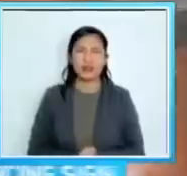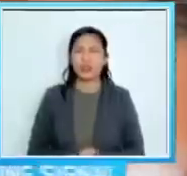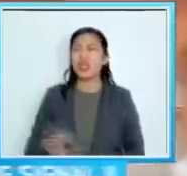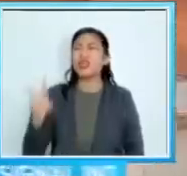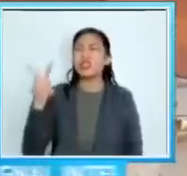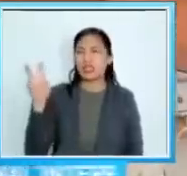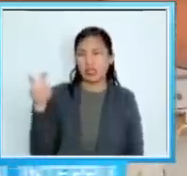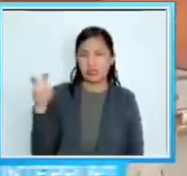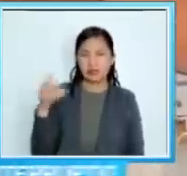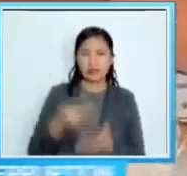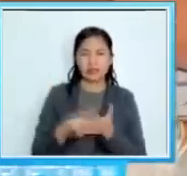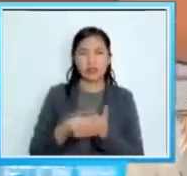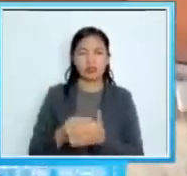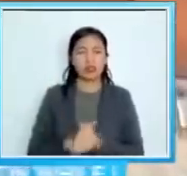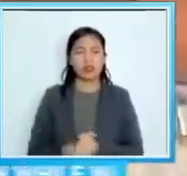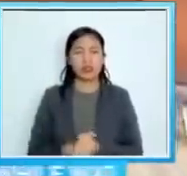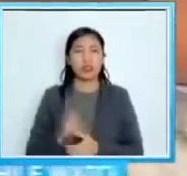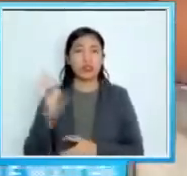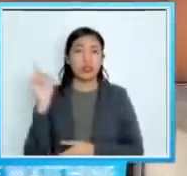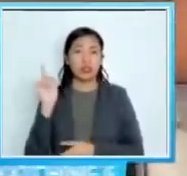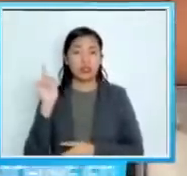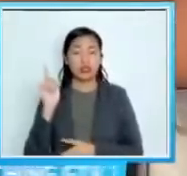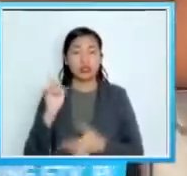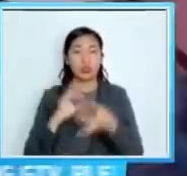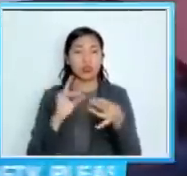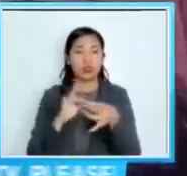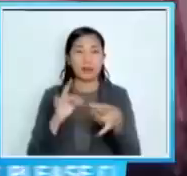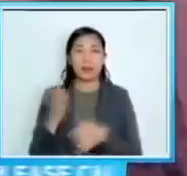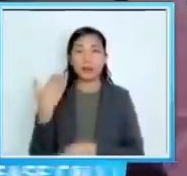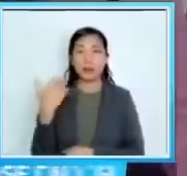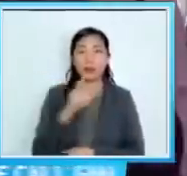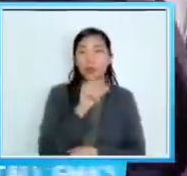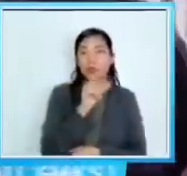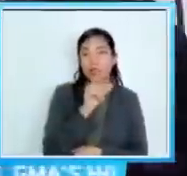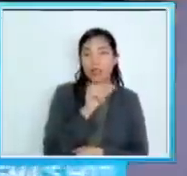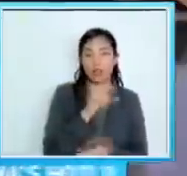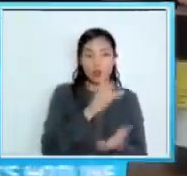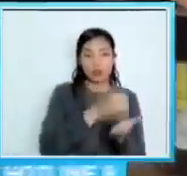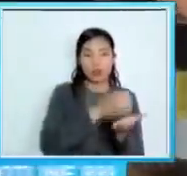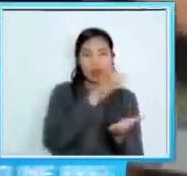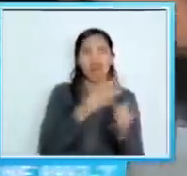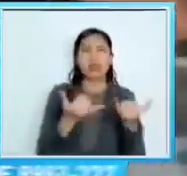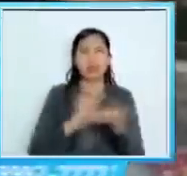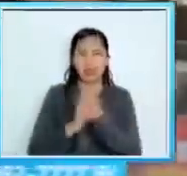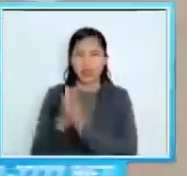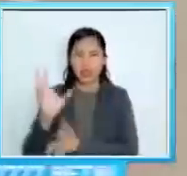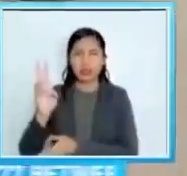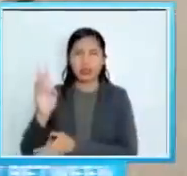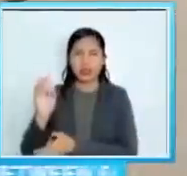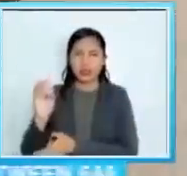gallon. Kwento ni Aling Mercy, dati raw ay 20 pesos lamang ang isang bote ng tubig, ngayon ay 60 pesos na. Sobrang mahal